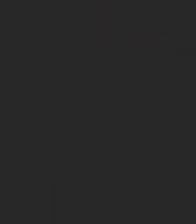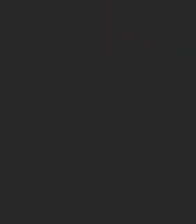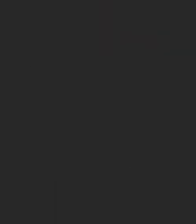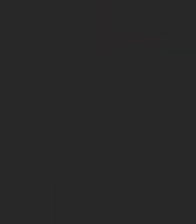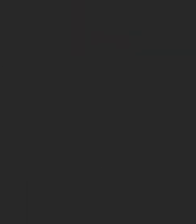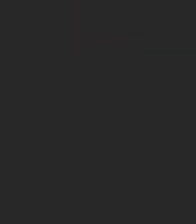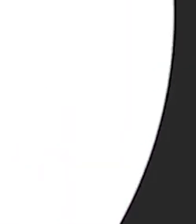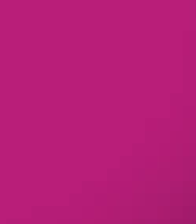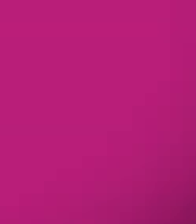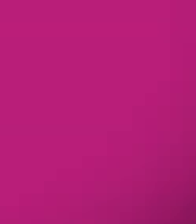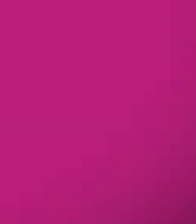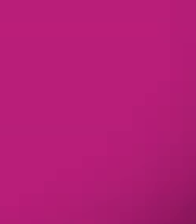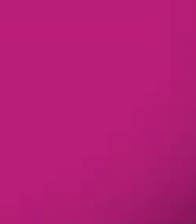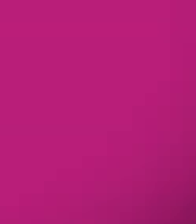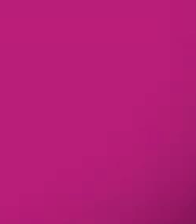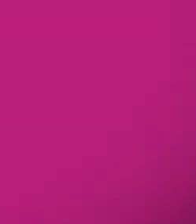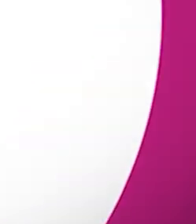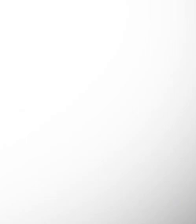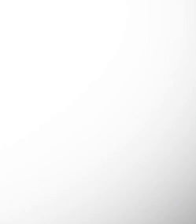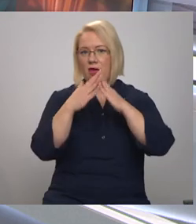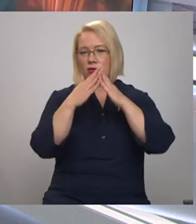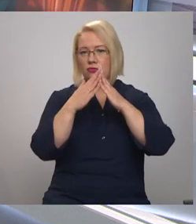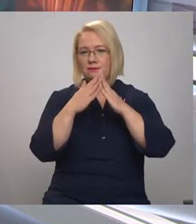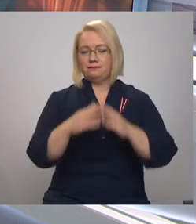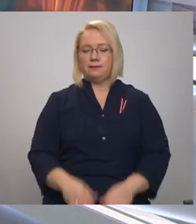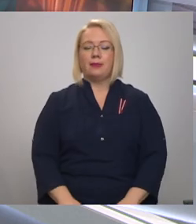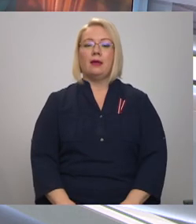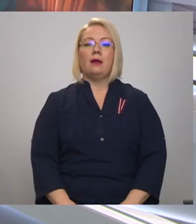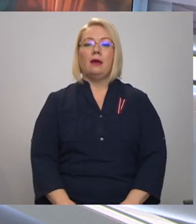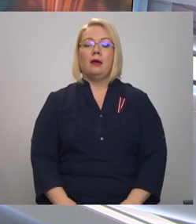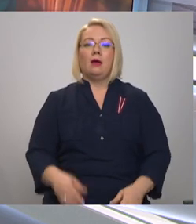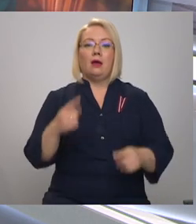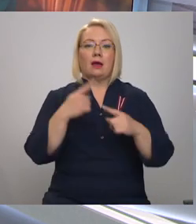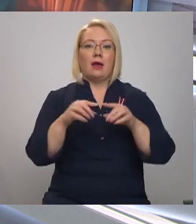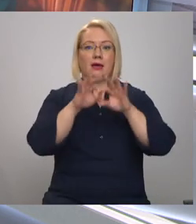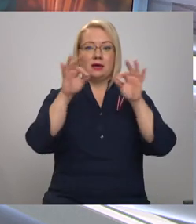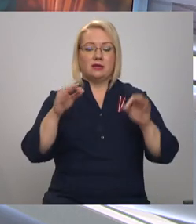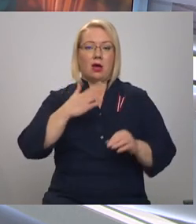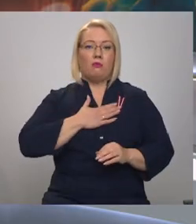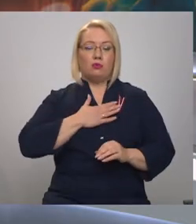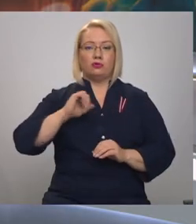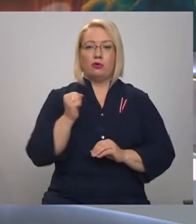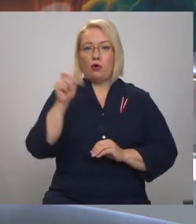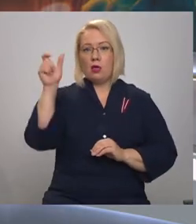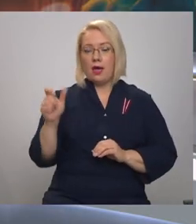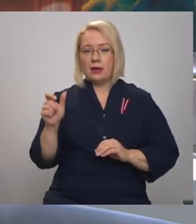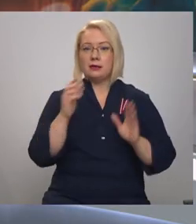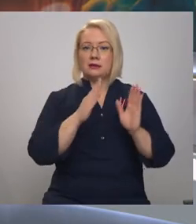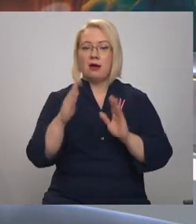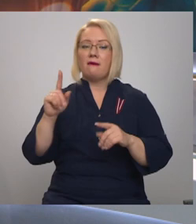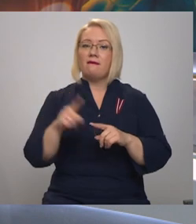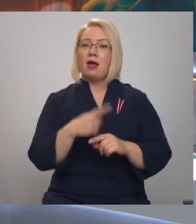Re, viss ēters ir te! Bet kā jau iesākām, tad mūsu kolēģis Uldis Birziņš šorīt sagatavojis vēl